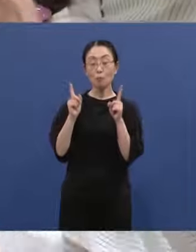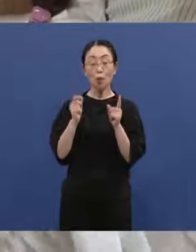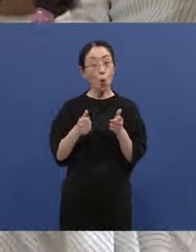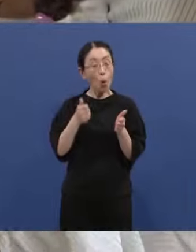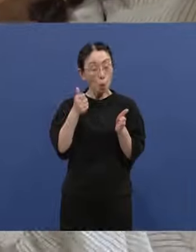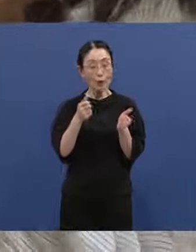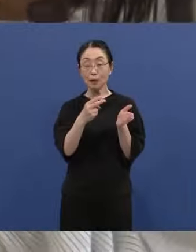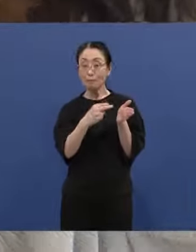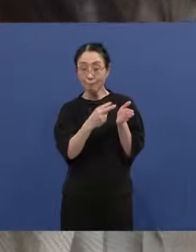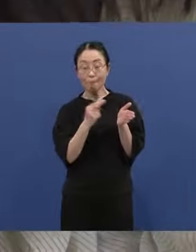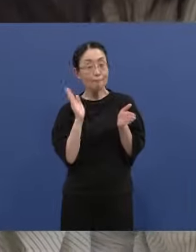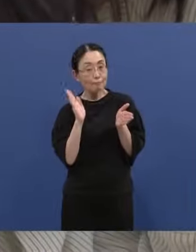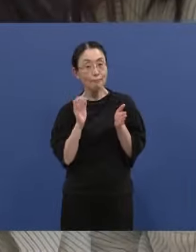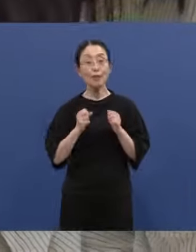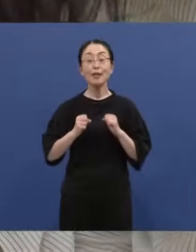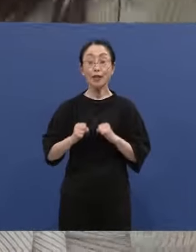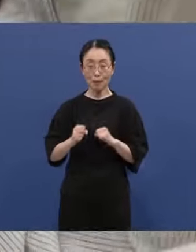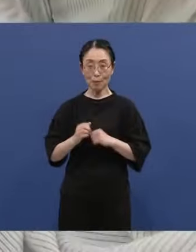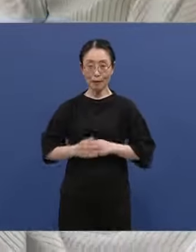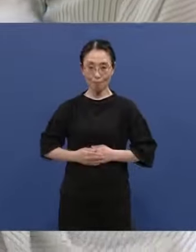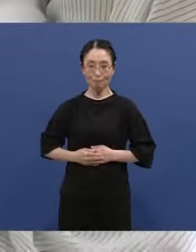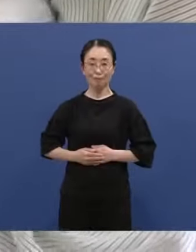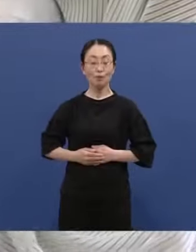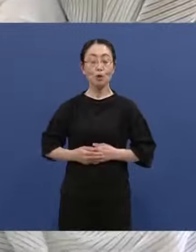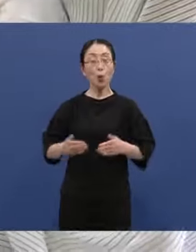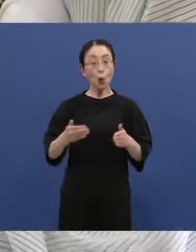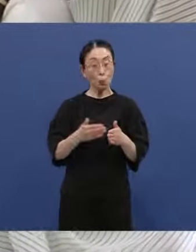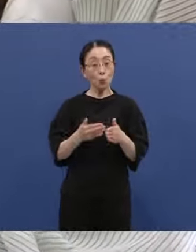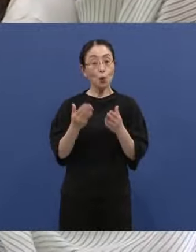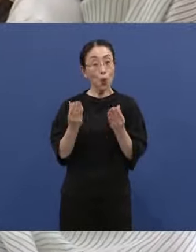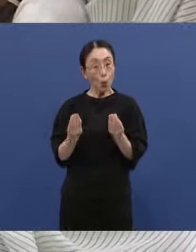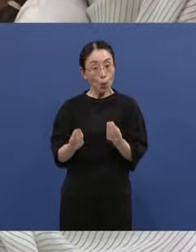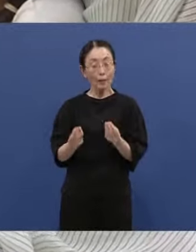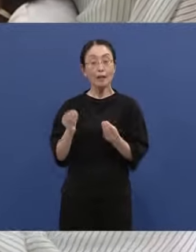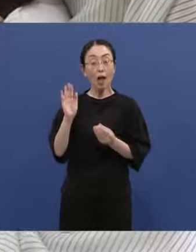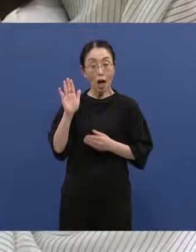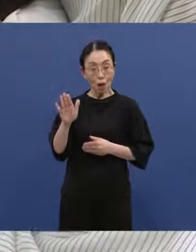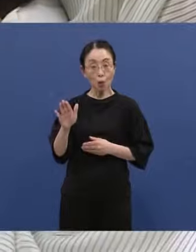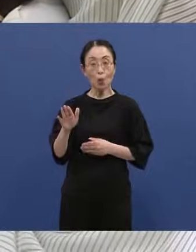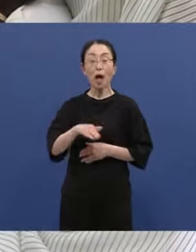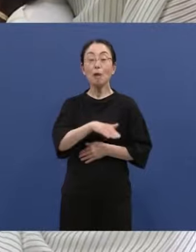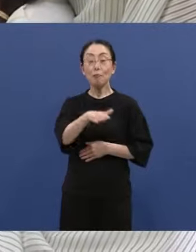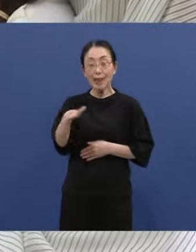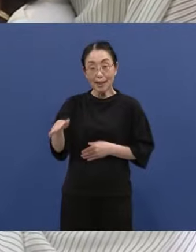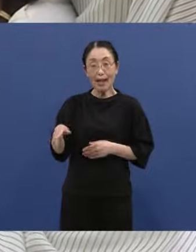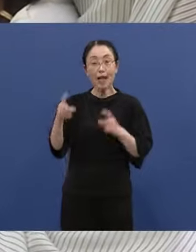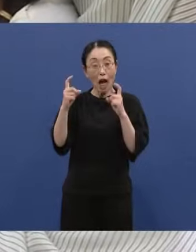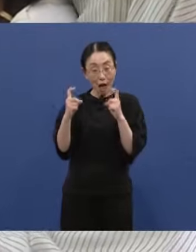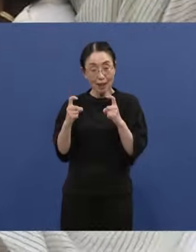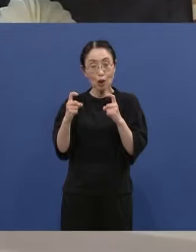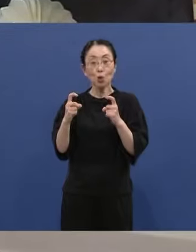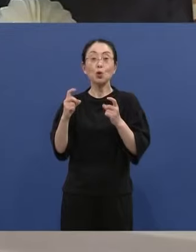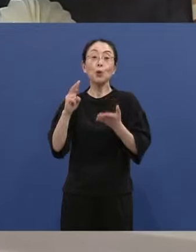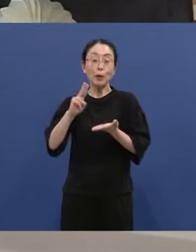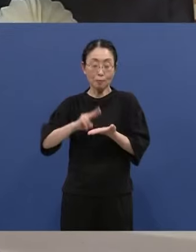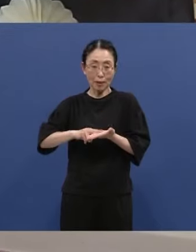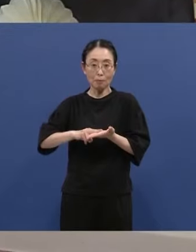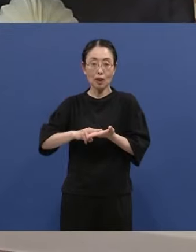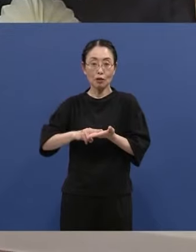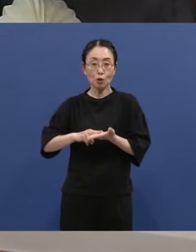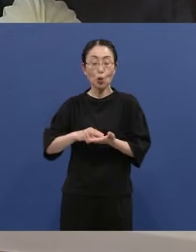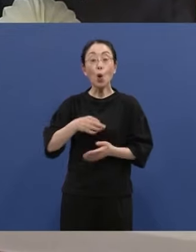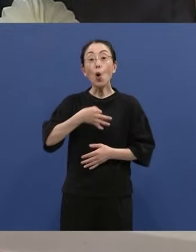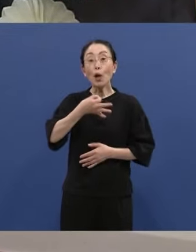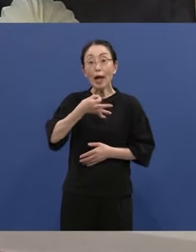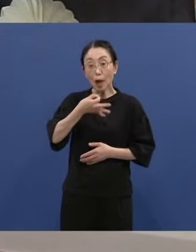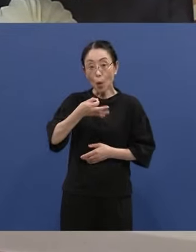。で、それが終わりましたら、みんなでご挨拶をしようということを決めています。で、その掛け声